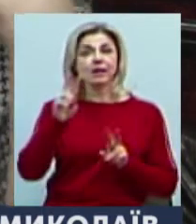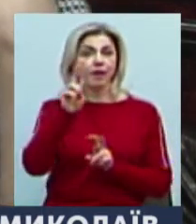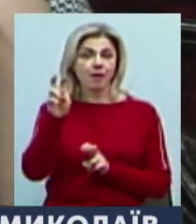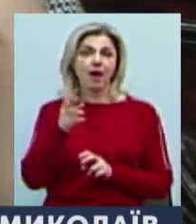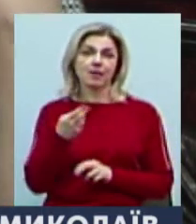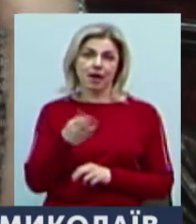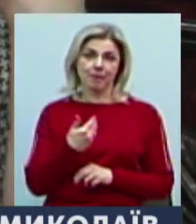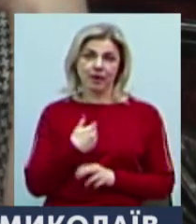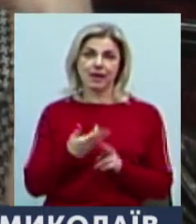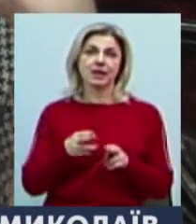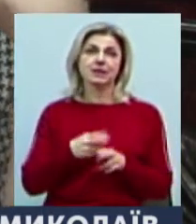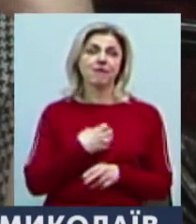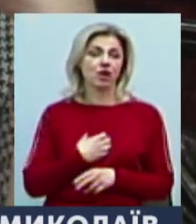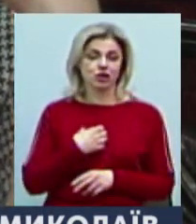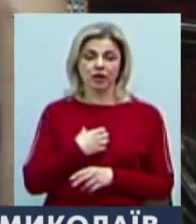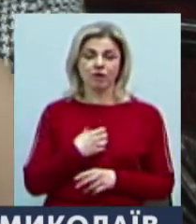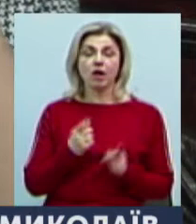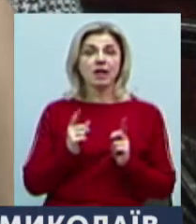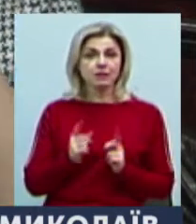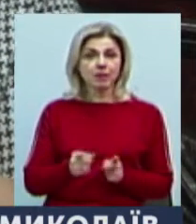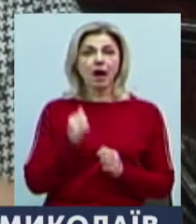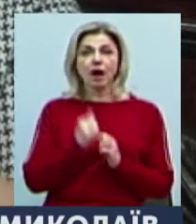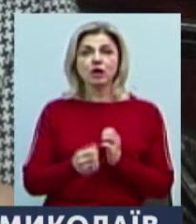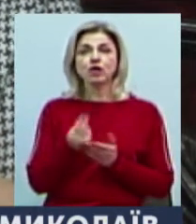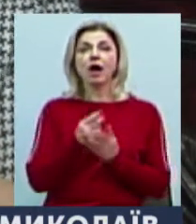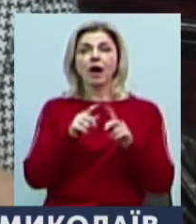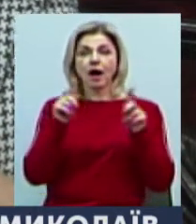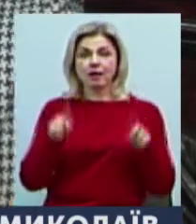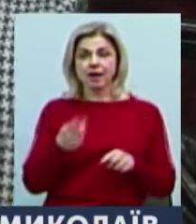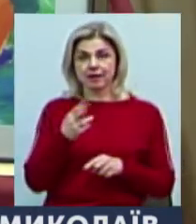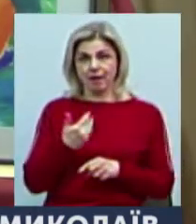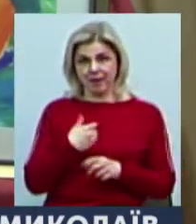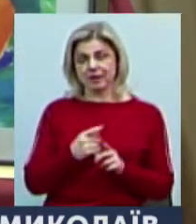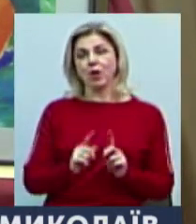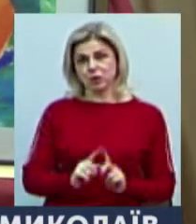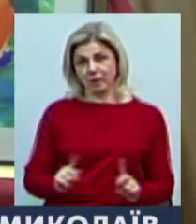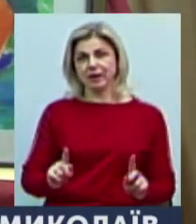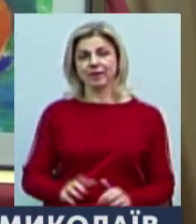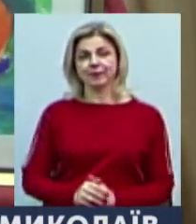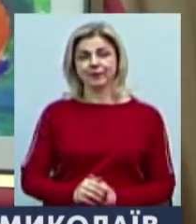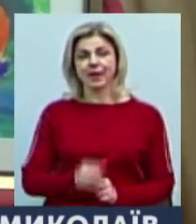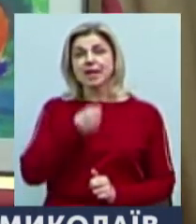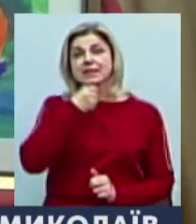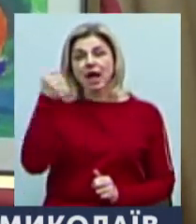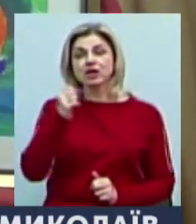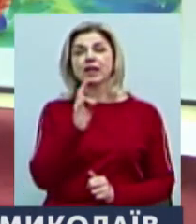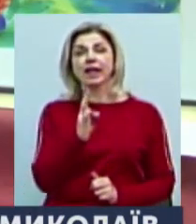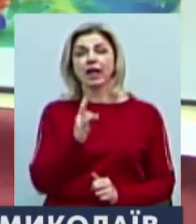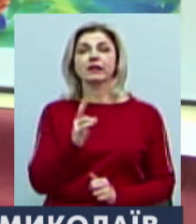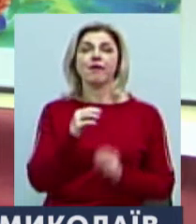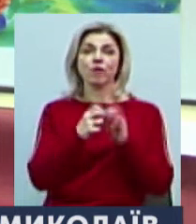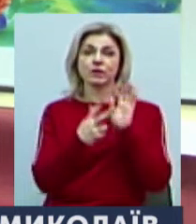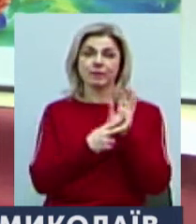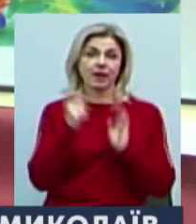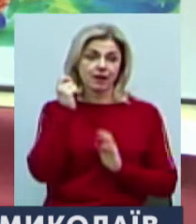це дуже важливо. Насправді, кожна картина для мене особлива. Найстаршому Микиті Кучеренку